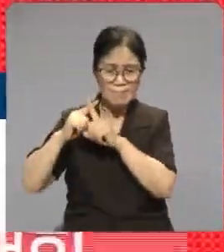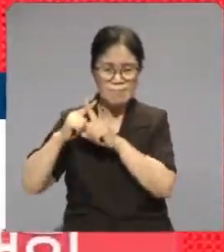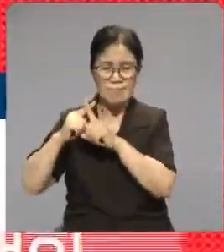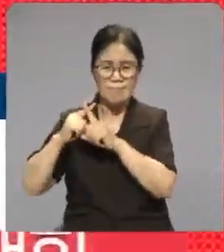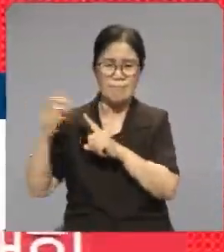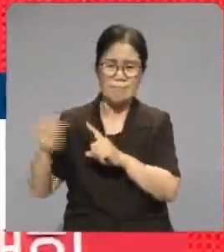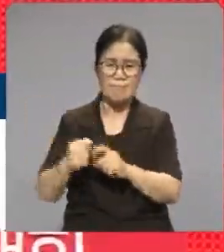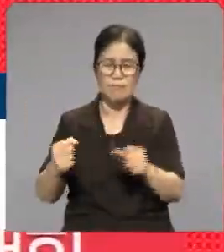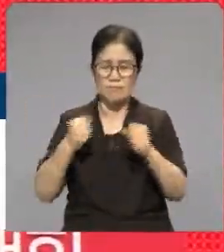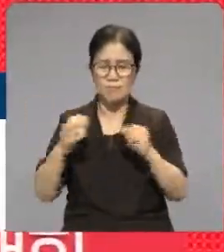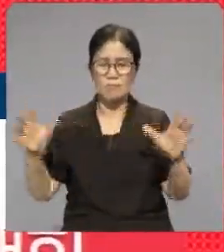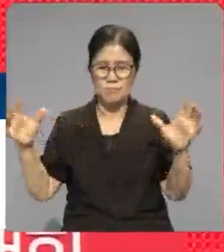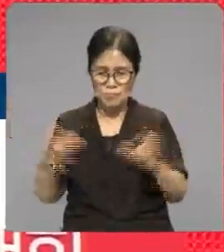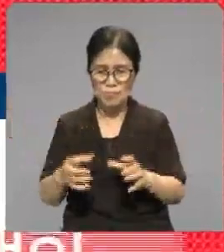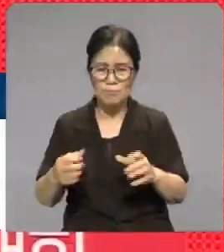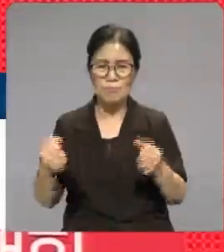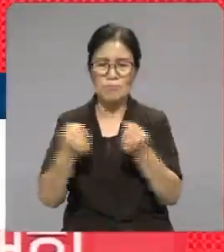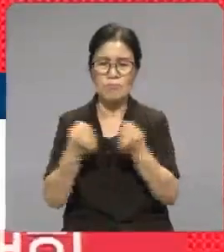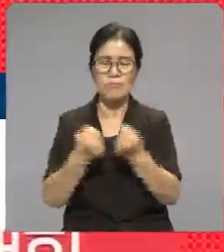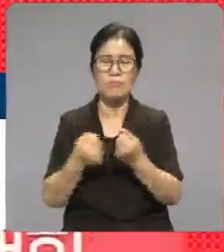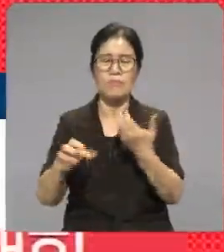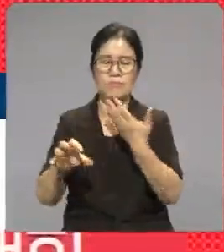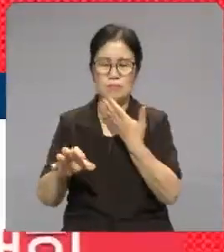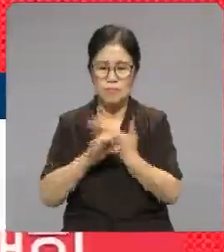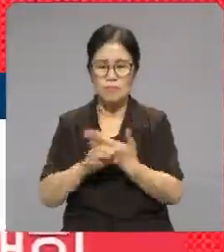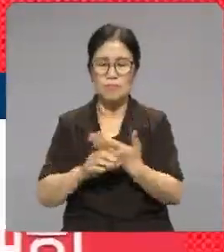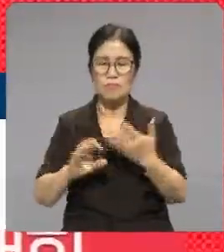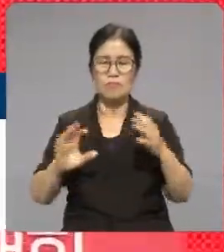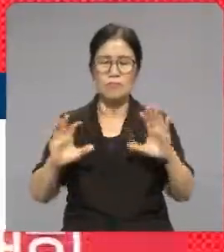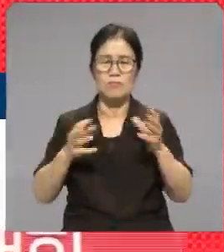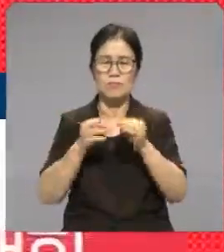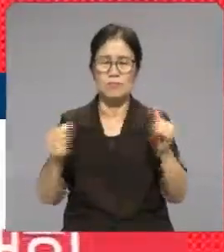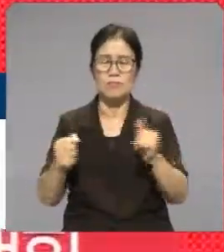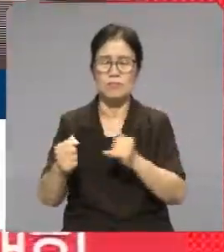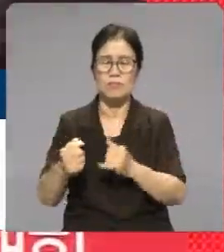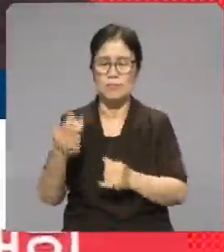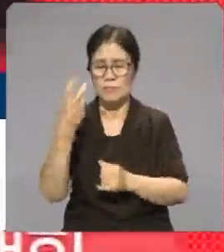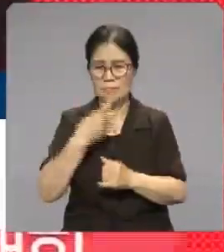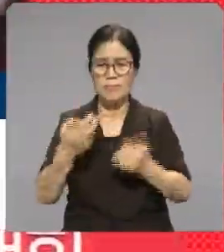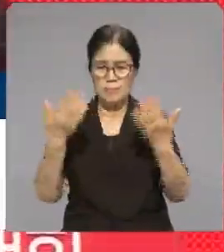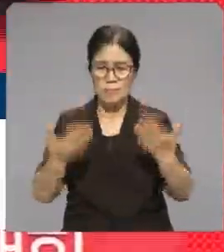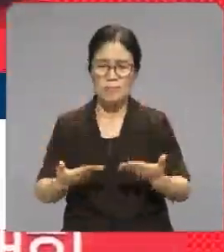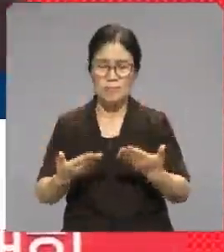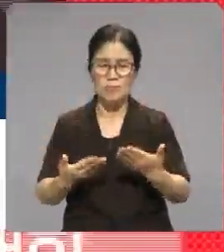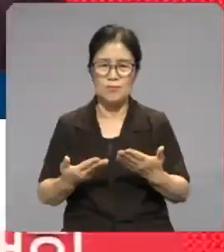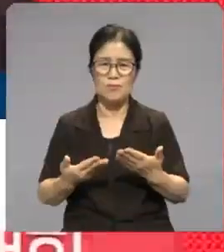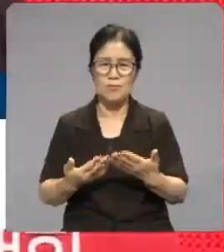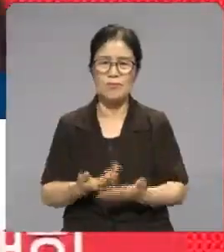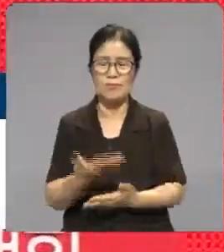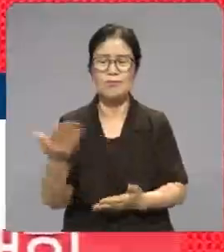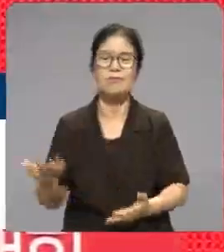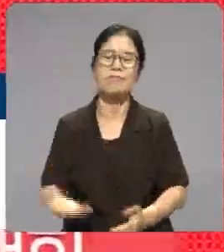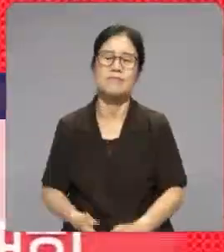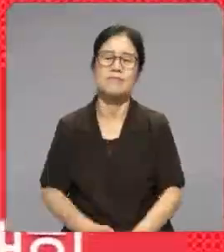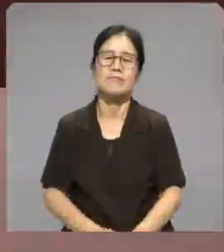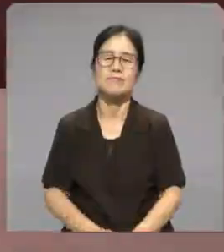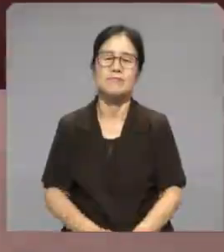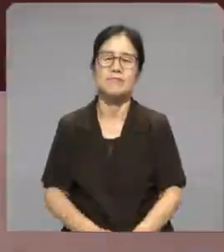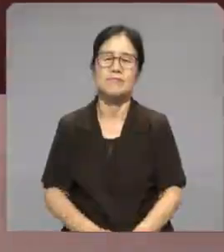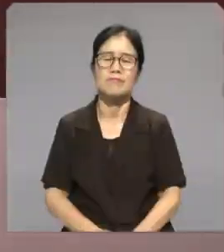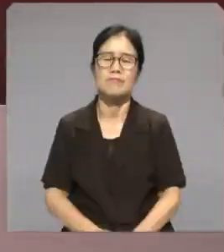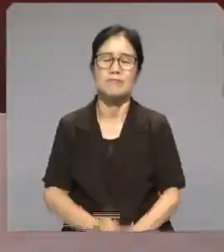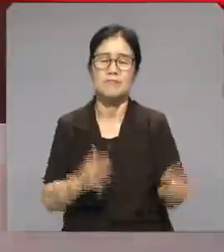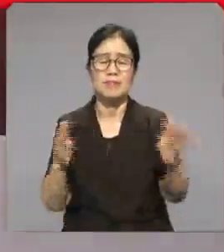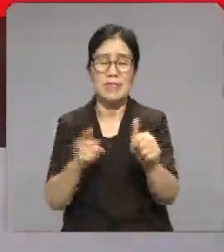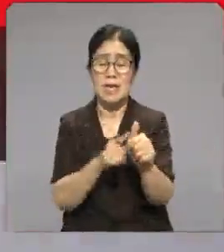사적생의 각오로 뭉쳐 싸우면 국민이 지켜줍니다, 여러분!